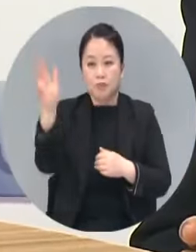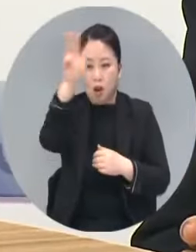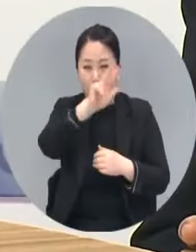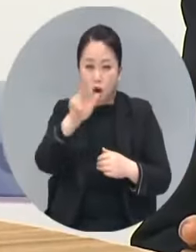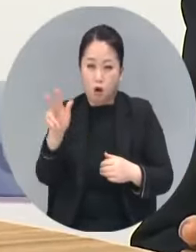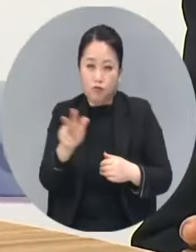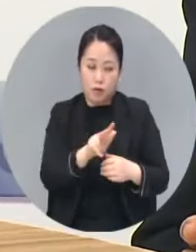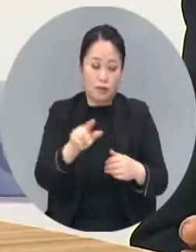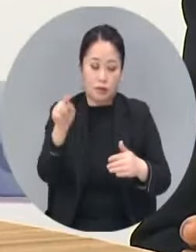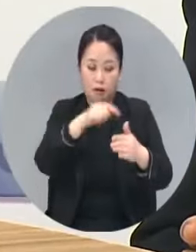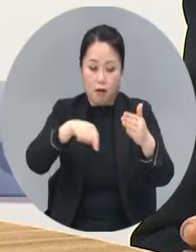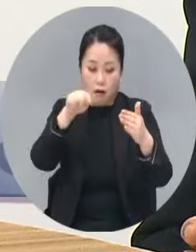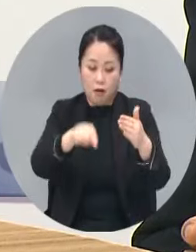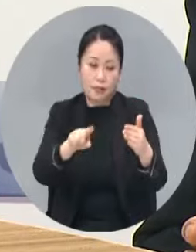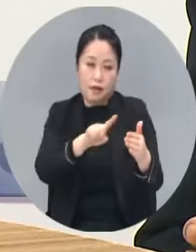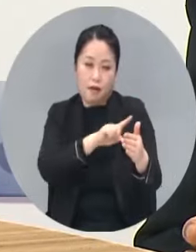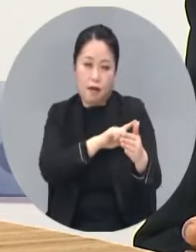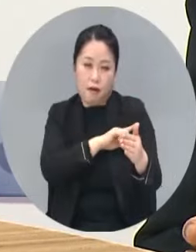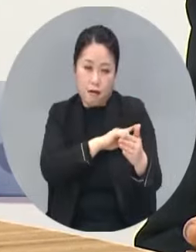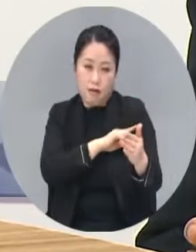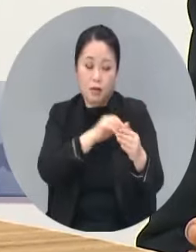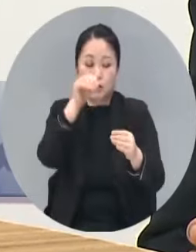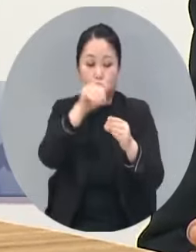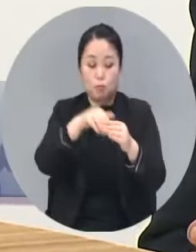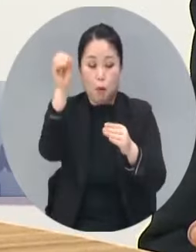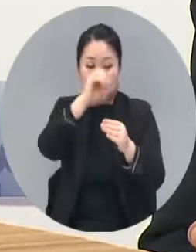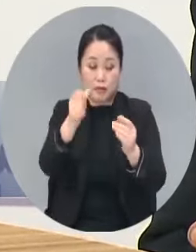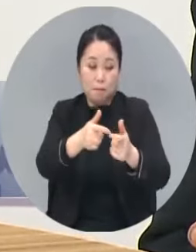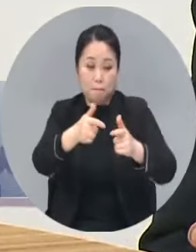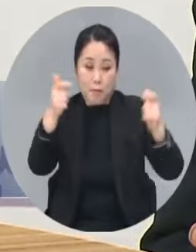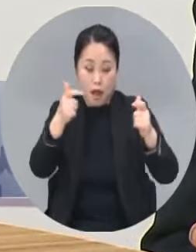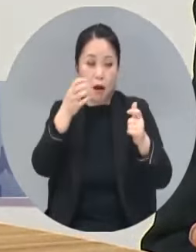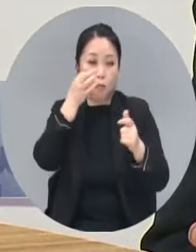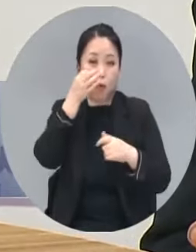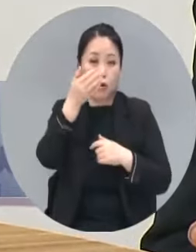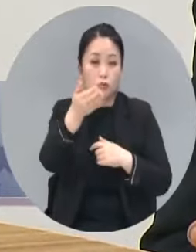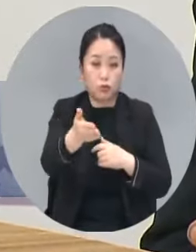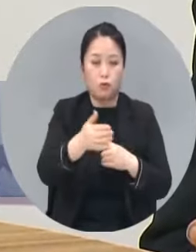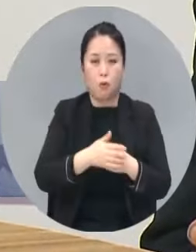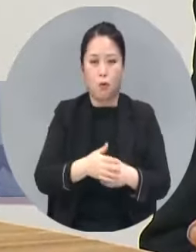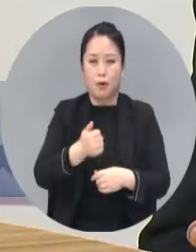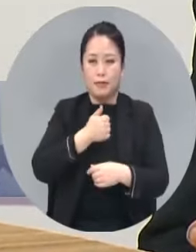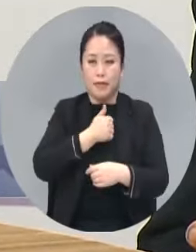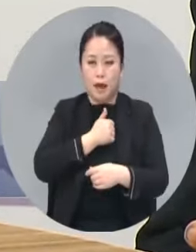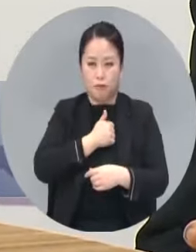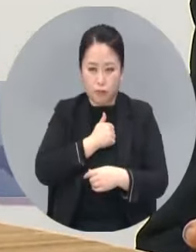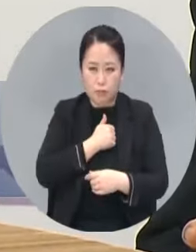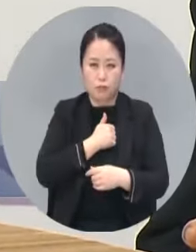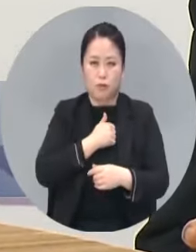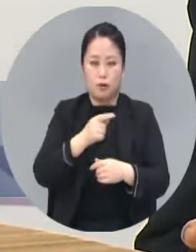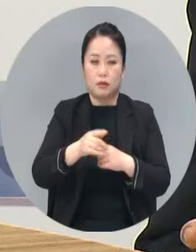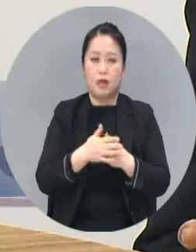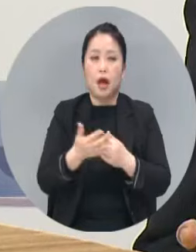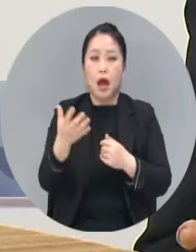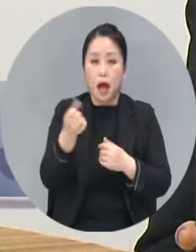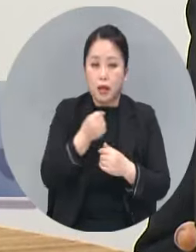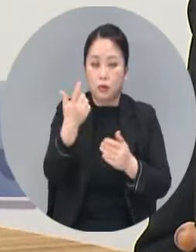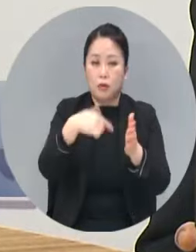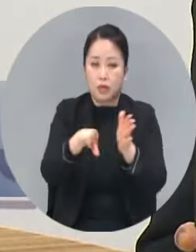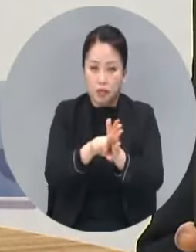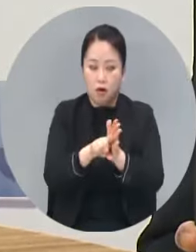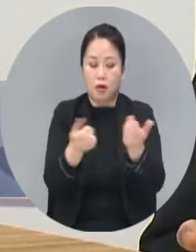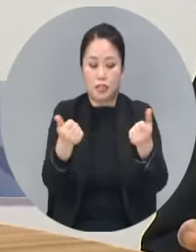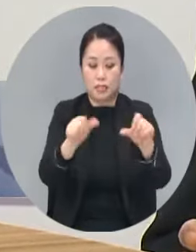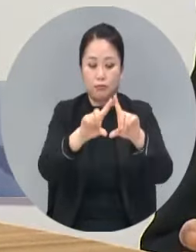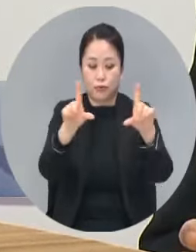가장 높은 투표율을 보여주시고 자부심과 긍지를 갖도록